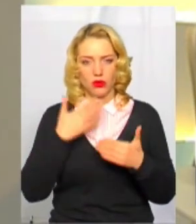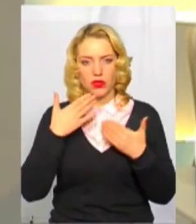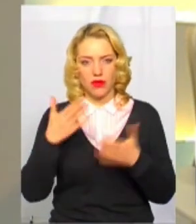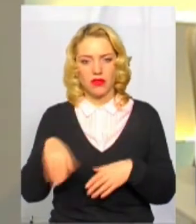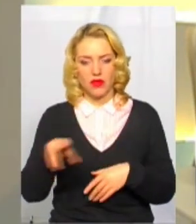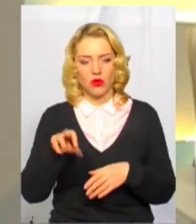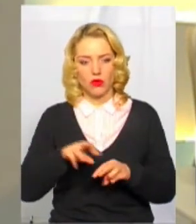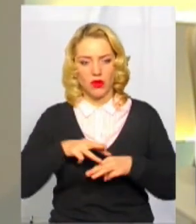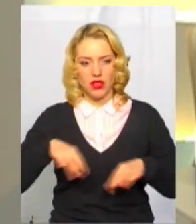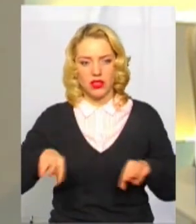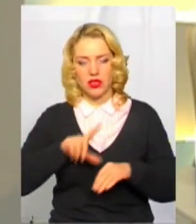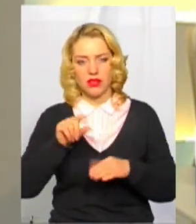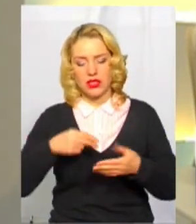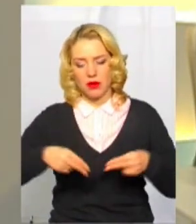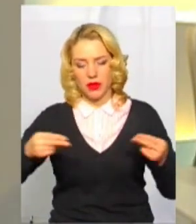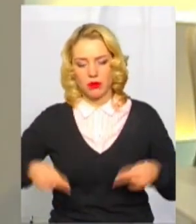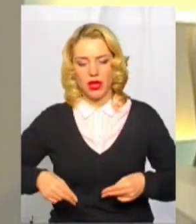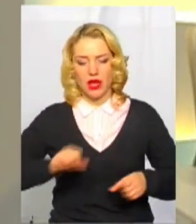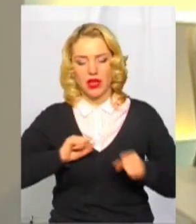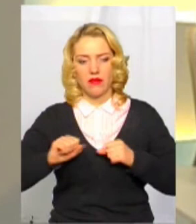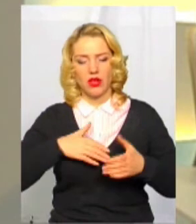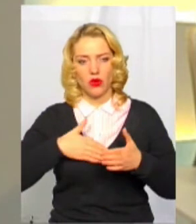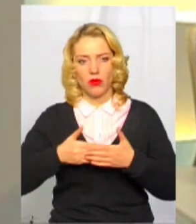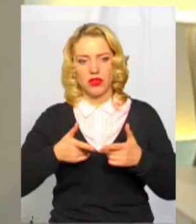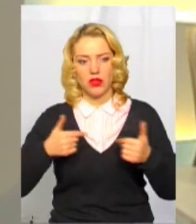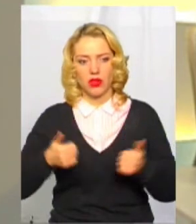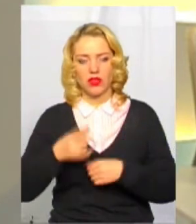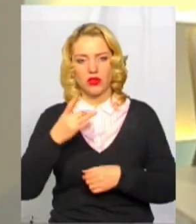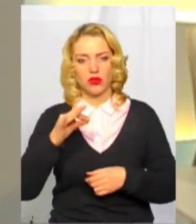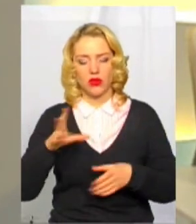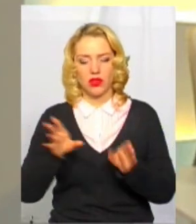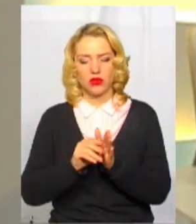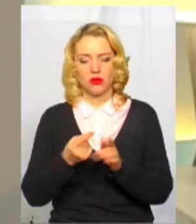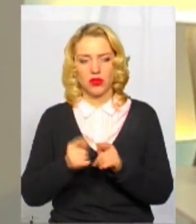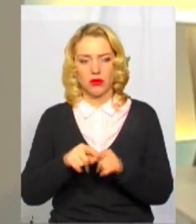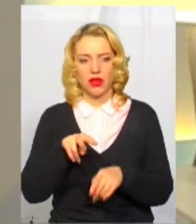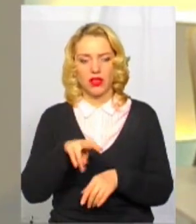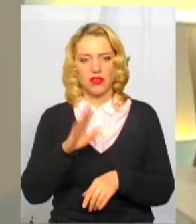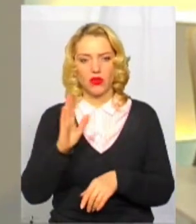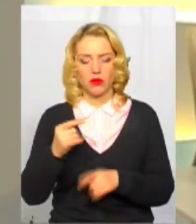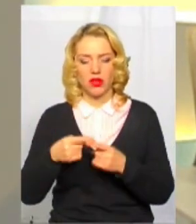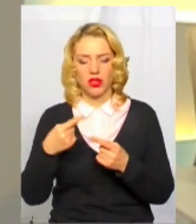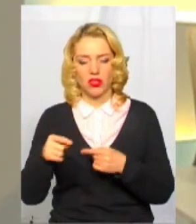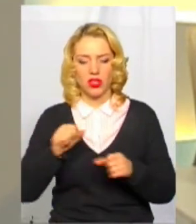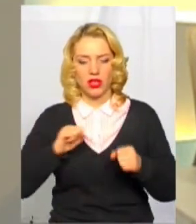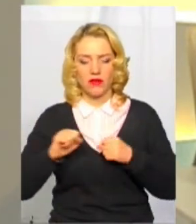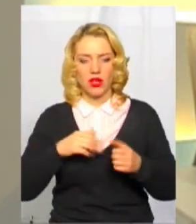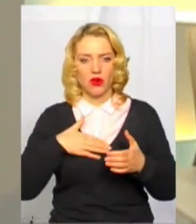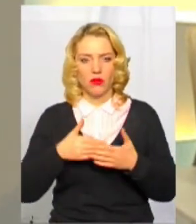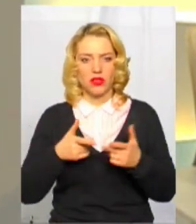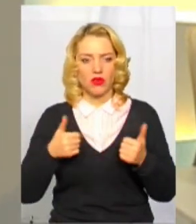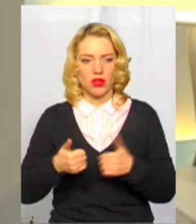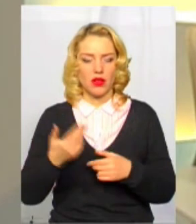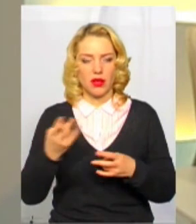до міністерства за підписю керівників громадських організацій, але разом з тим, Ларисо Володимирівно, інші керівники громадських організацій, я думаю,